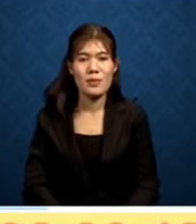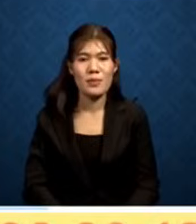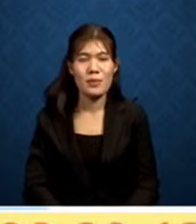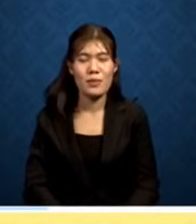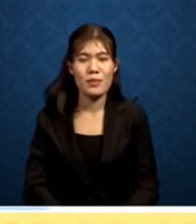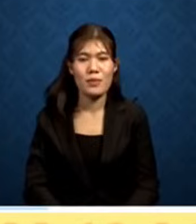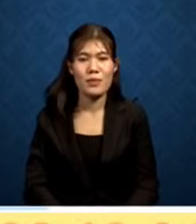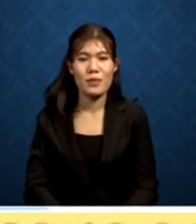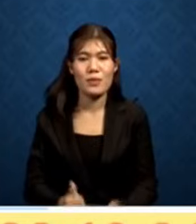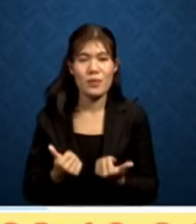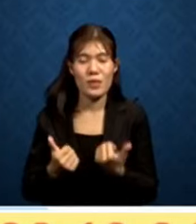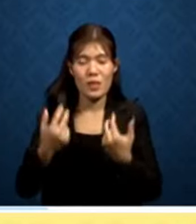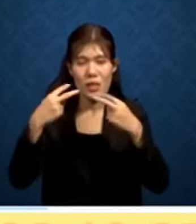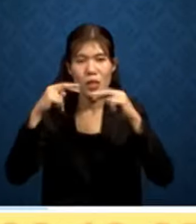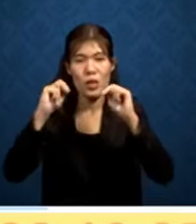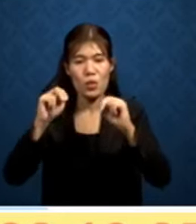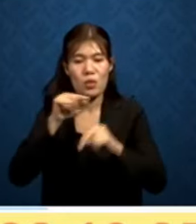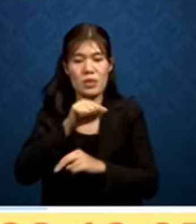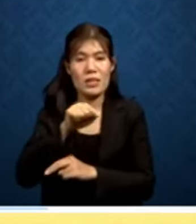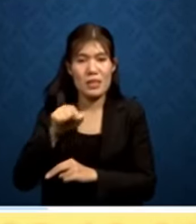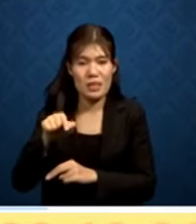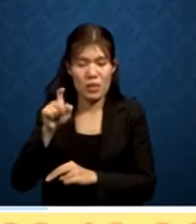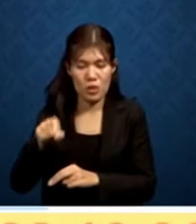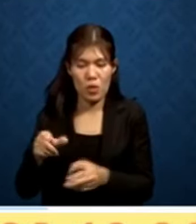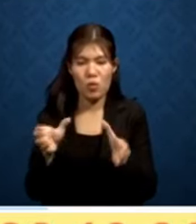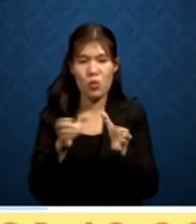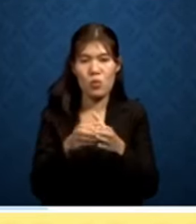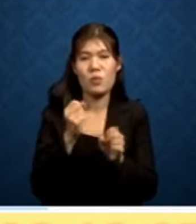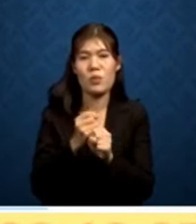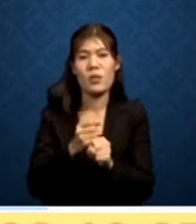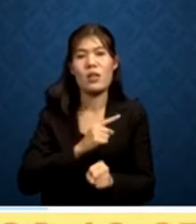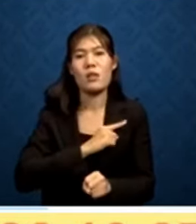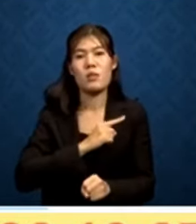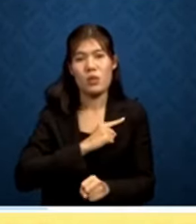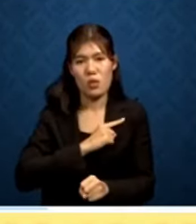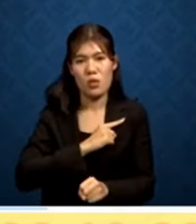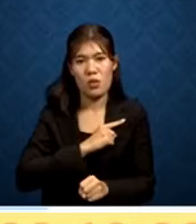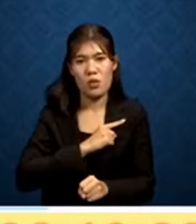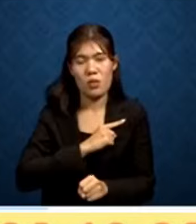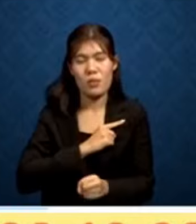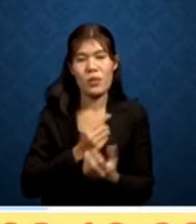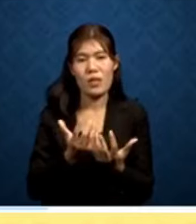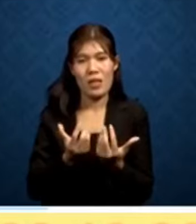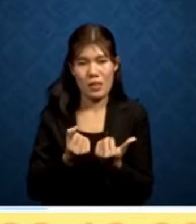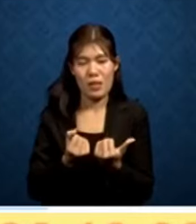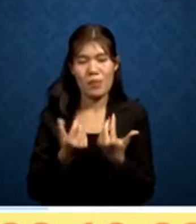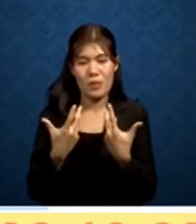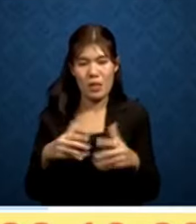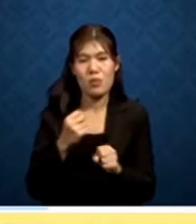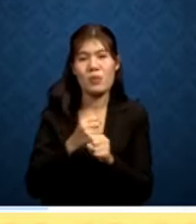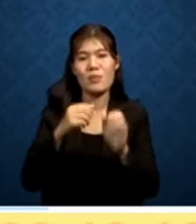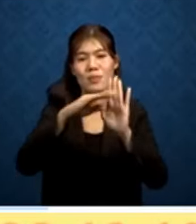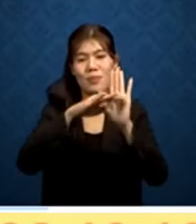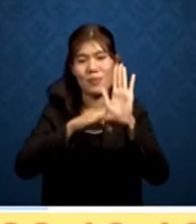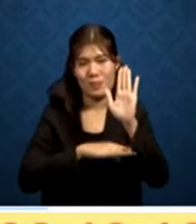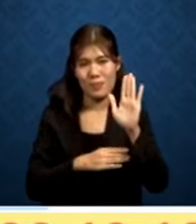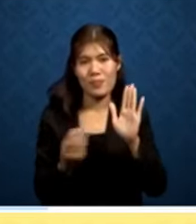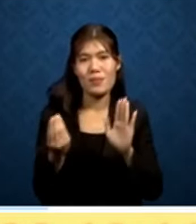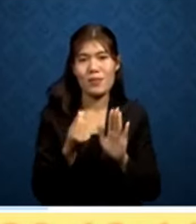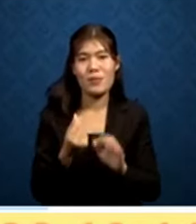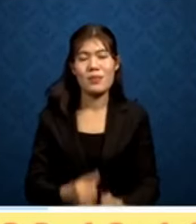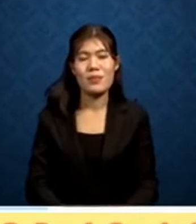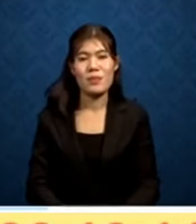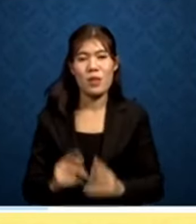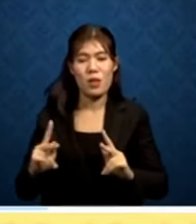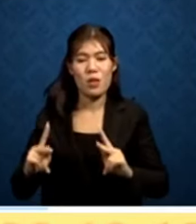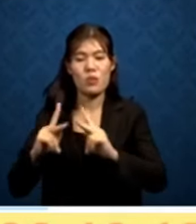ใถหนวยงทเกี่ยวข้องแล้วก็หนวยงานที่เกวข้องกรับลูกในกอำเนินการอย่รวดเร็วกระสวงที่ถือกฐหม